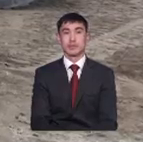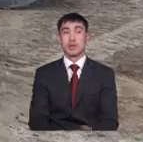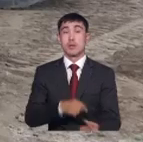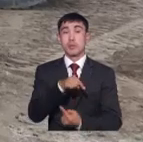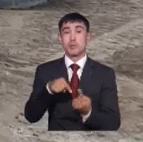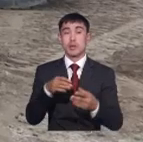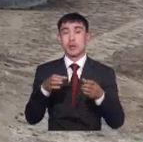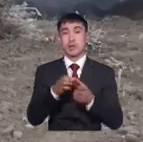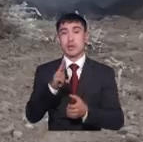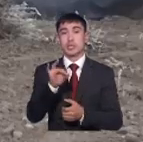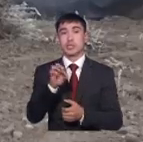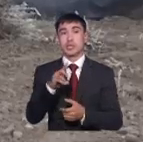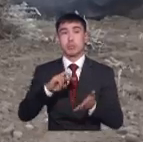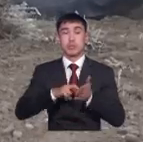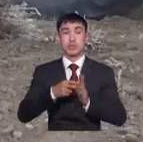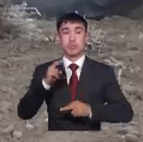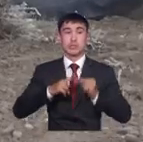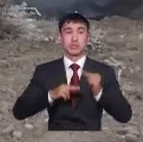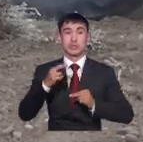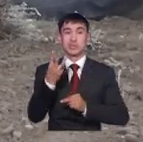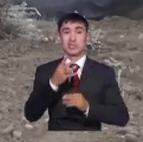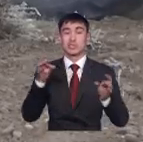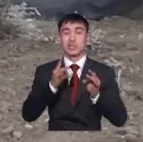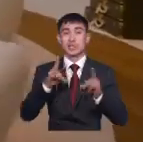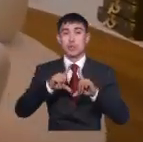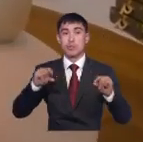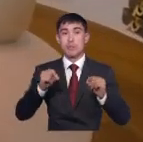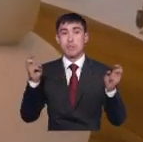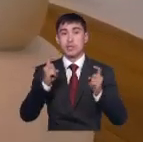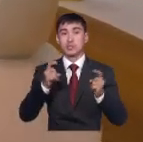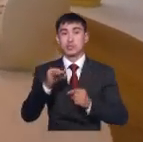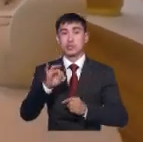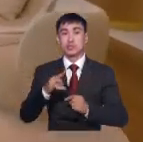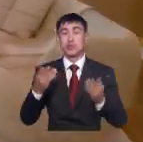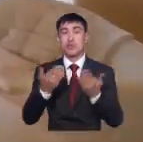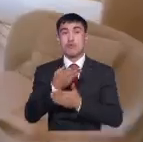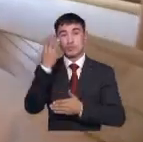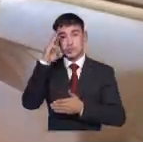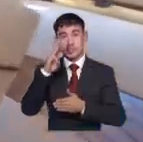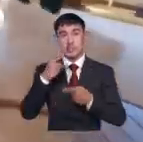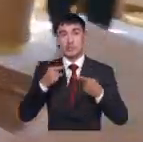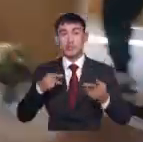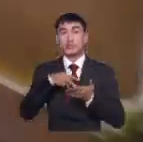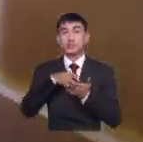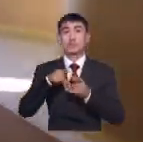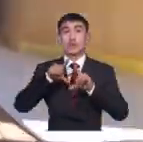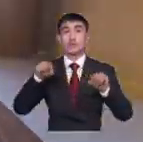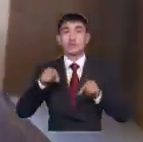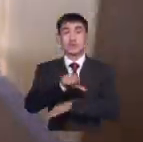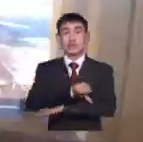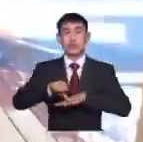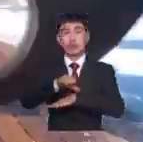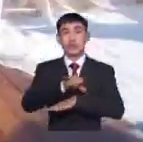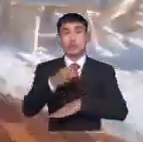Предприниматели компании «Карашатхал» планируют построить 3 ресторанных комплекса, магазины, юрты в современном стиле и другие туристские объекты на